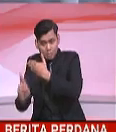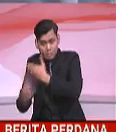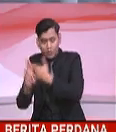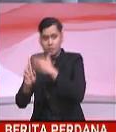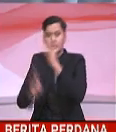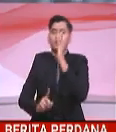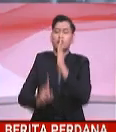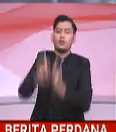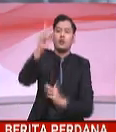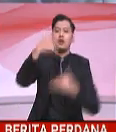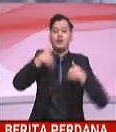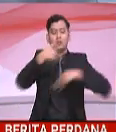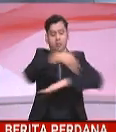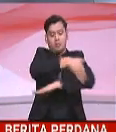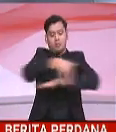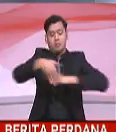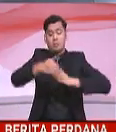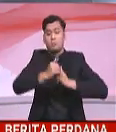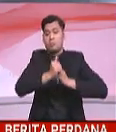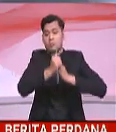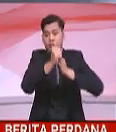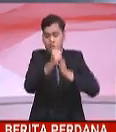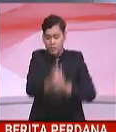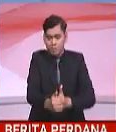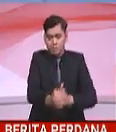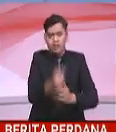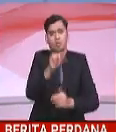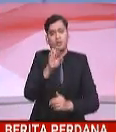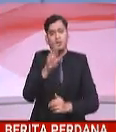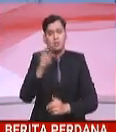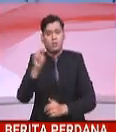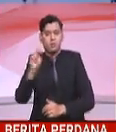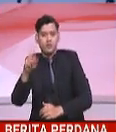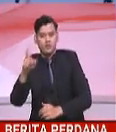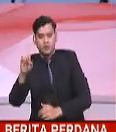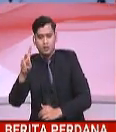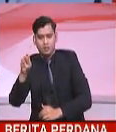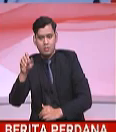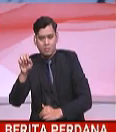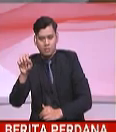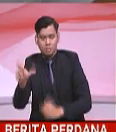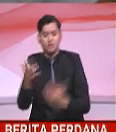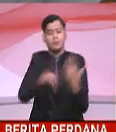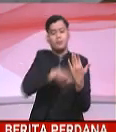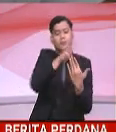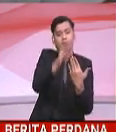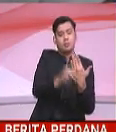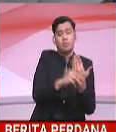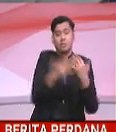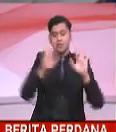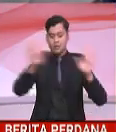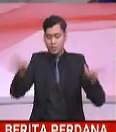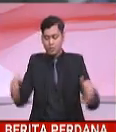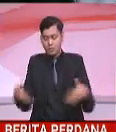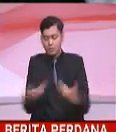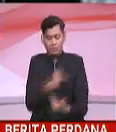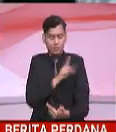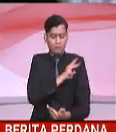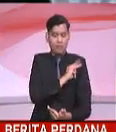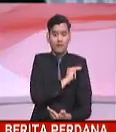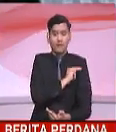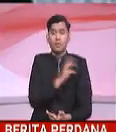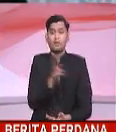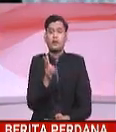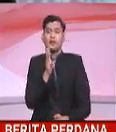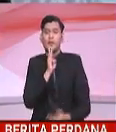Sementara itu, satu garis panduan dikenali sebagai Green Vaccination Program telah disediakan Kementerian Alam Sekitar dan Air untuk